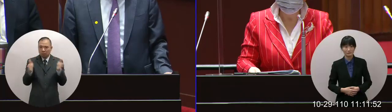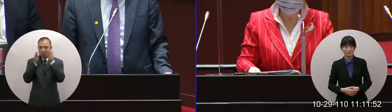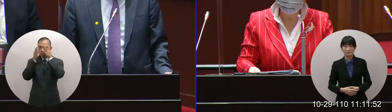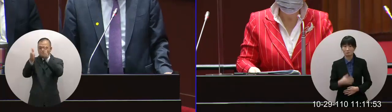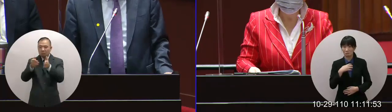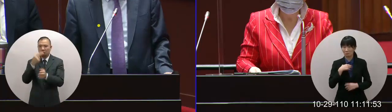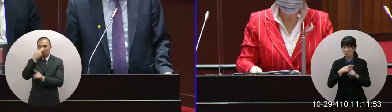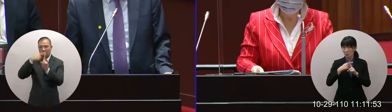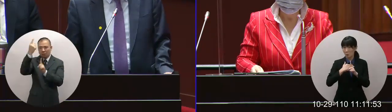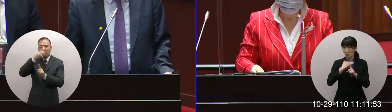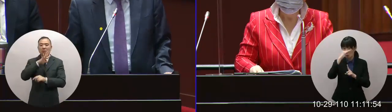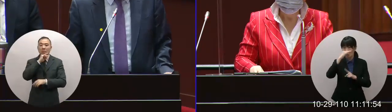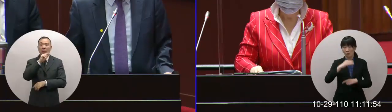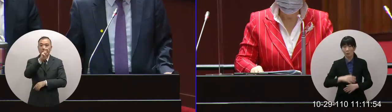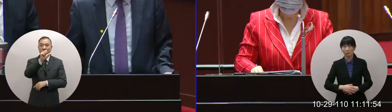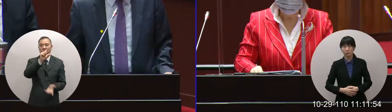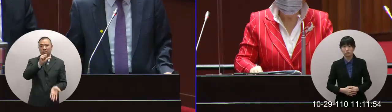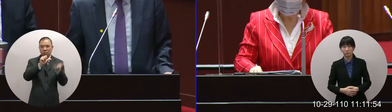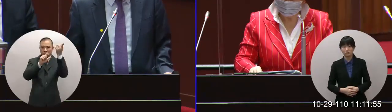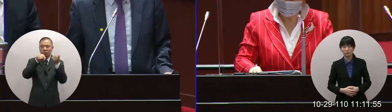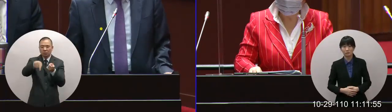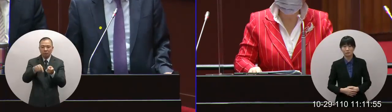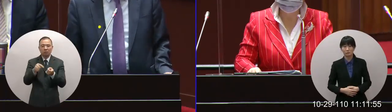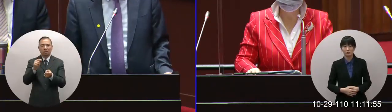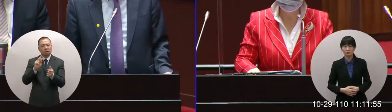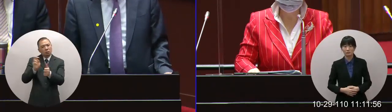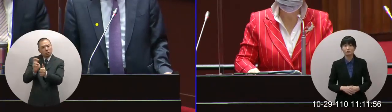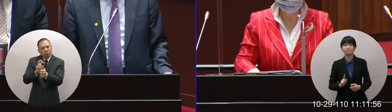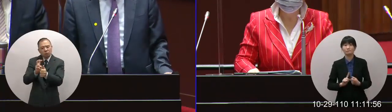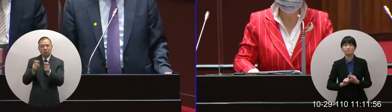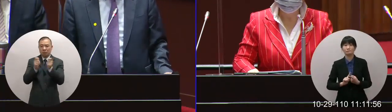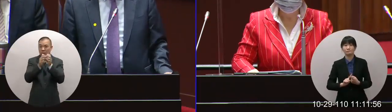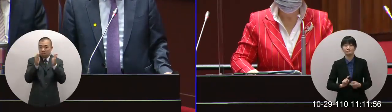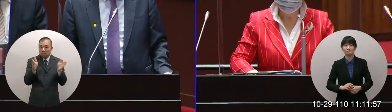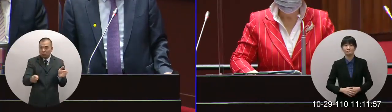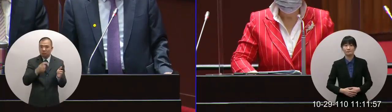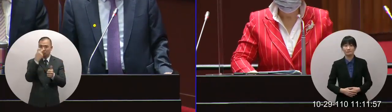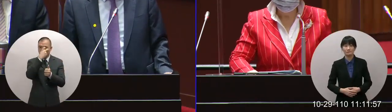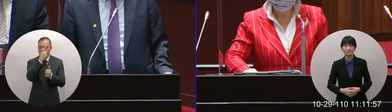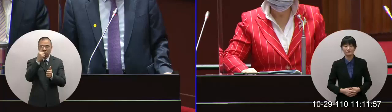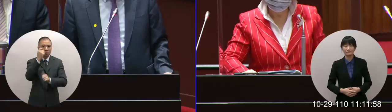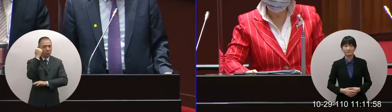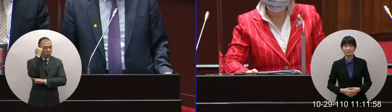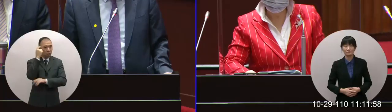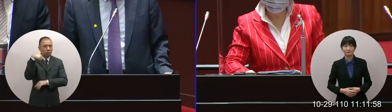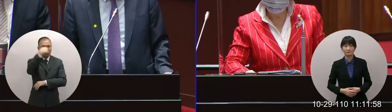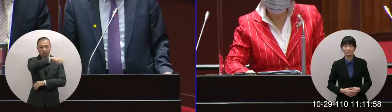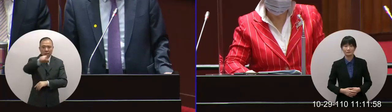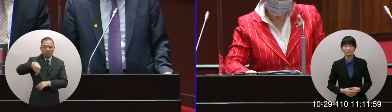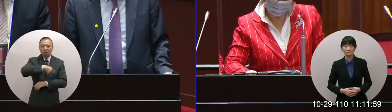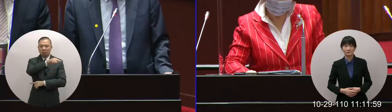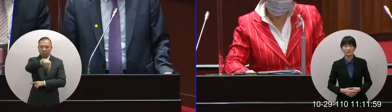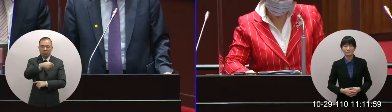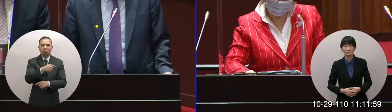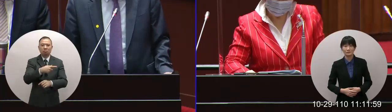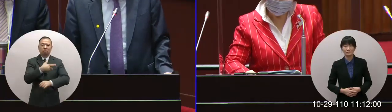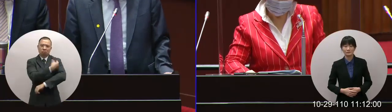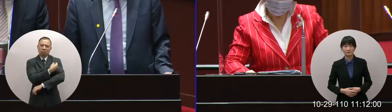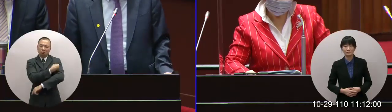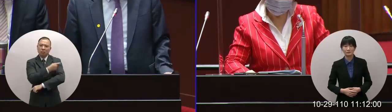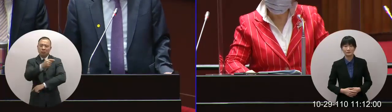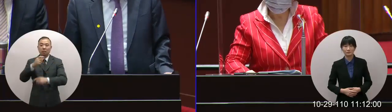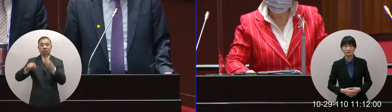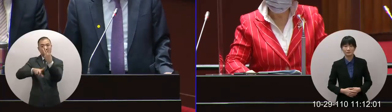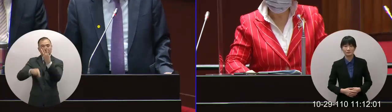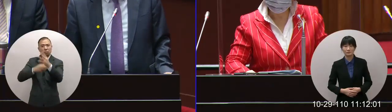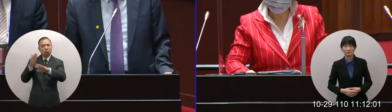70岁 以上，那机构的住民、长照的住民，这也是我们优先施打的策略。所以整体来讲，从三月开始大家